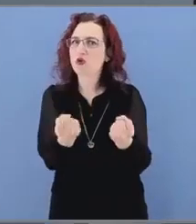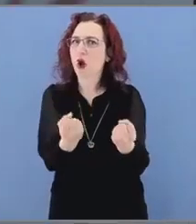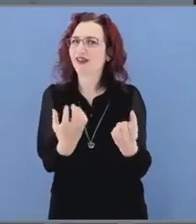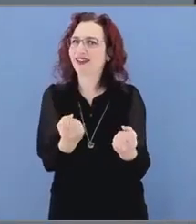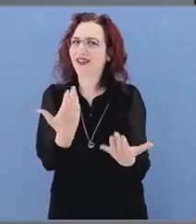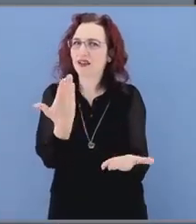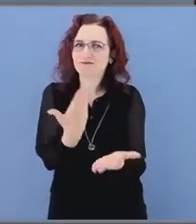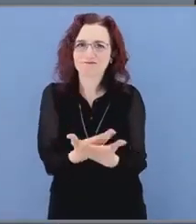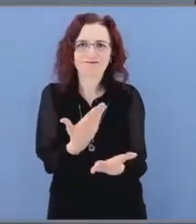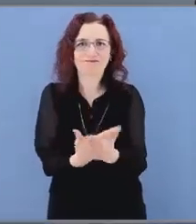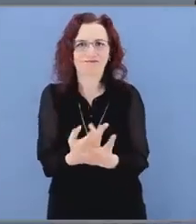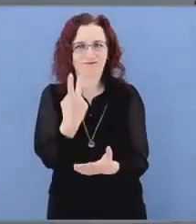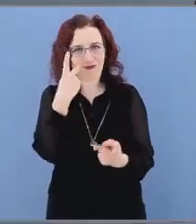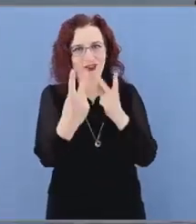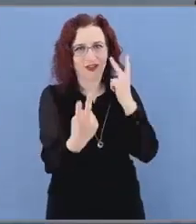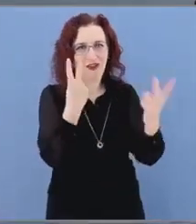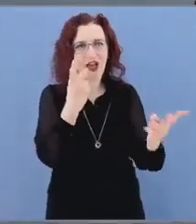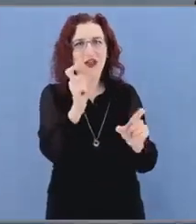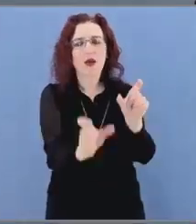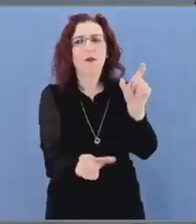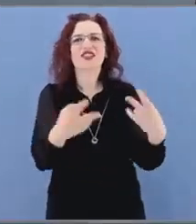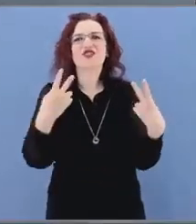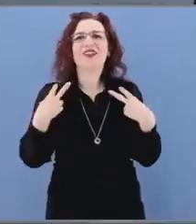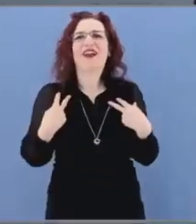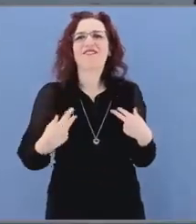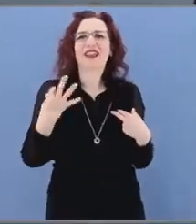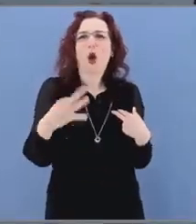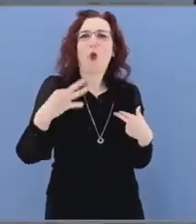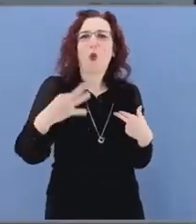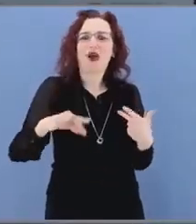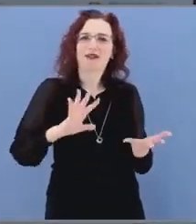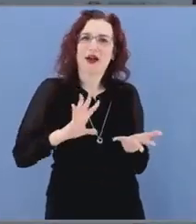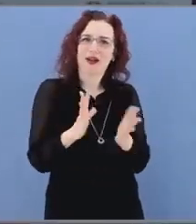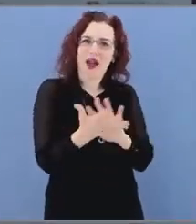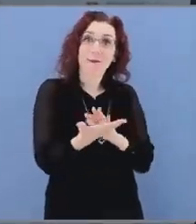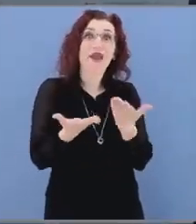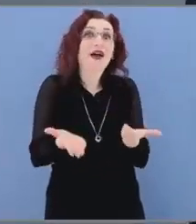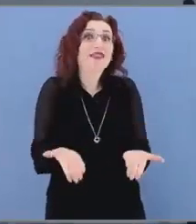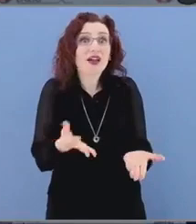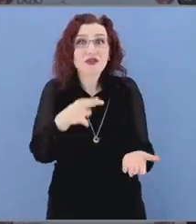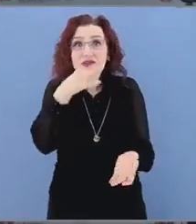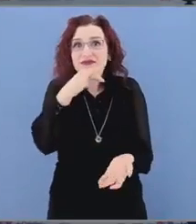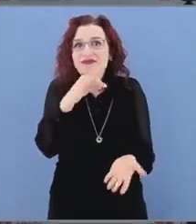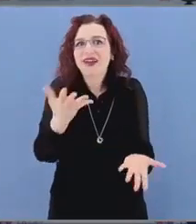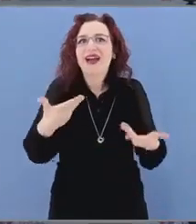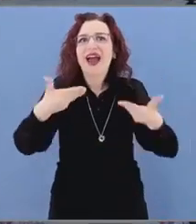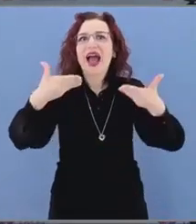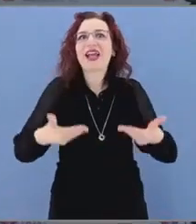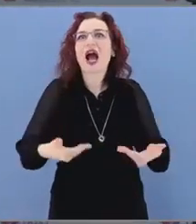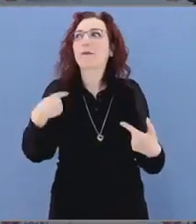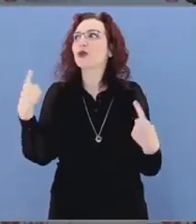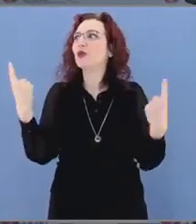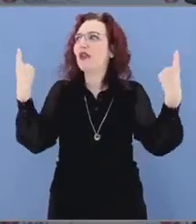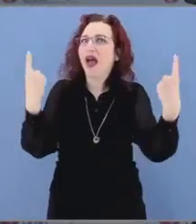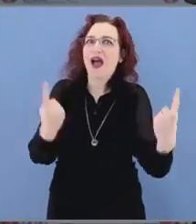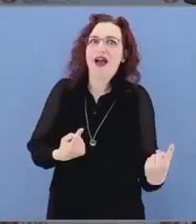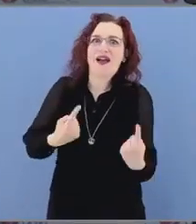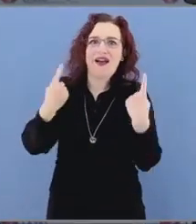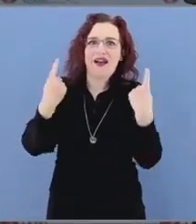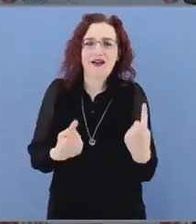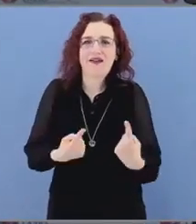persone. Stamattina siamo qui per parlare di un campo tanto atteso che si inserisce in un programma